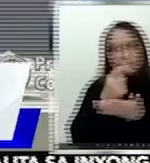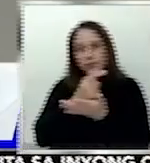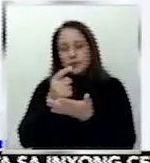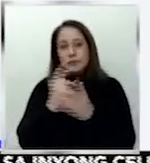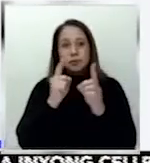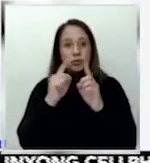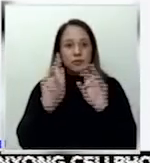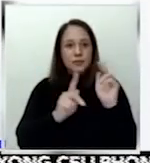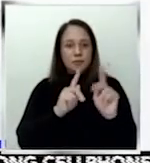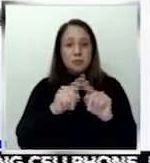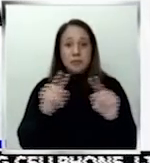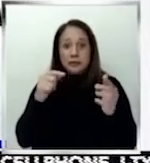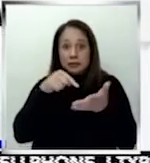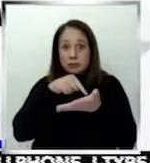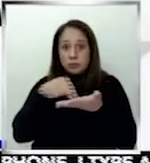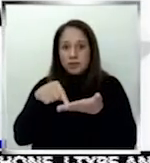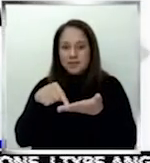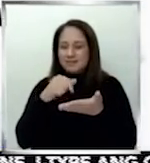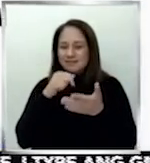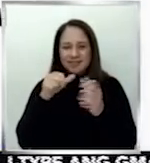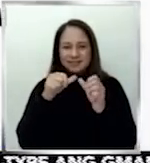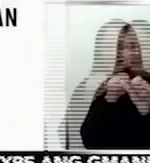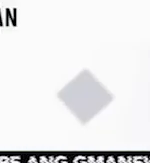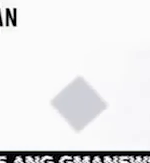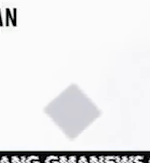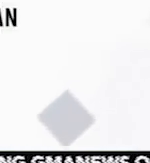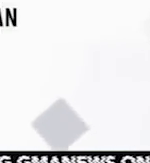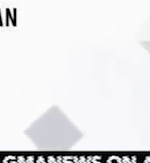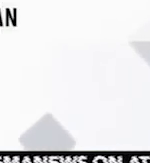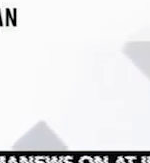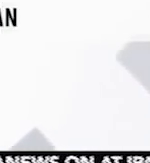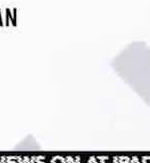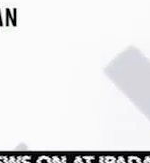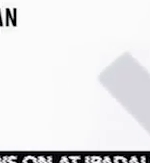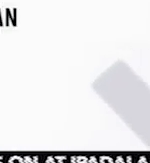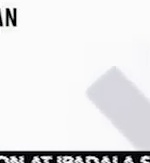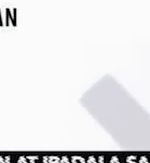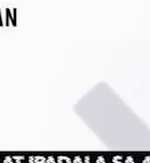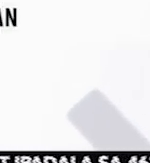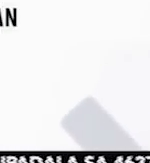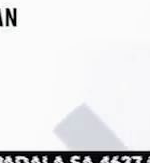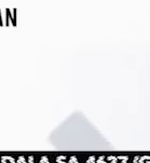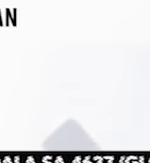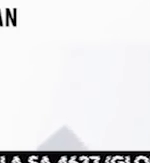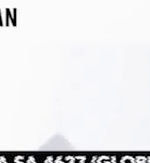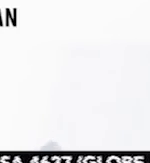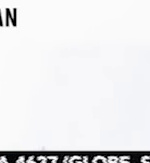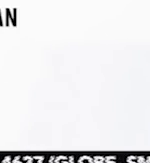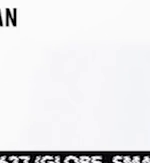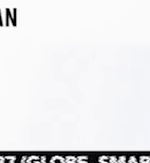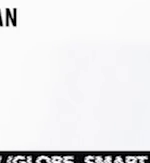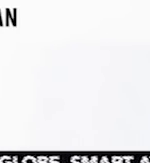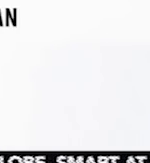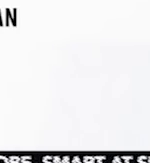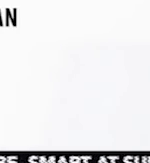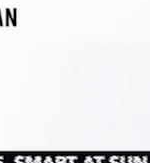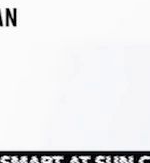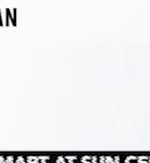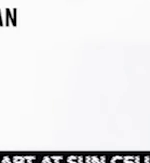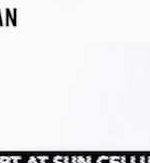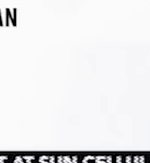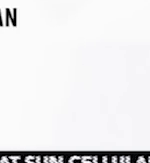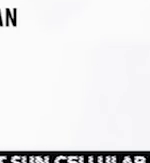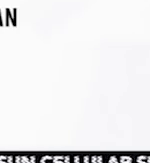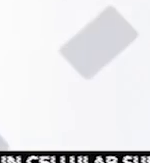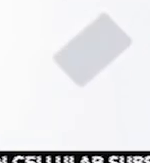natuloy. Sa isang pahayag, sinabi ni Acting Spokesman Cabinet Secretary Carlo Nograles na na-expose ang Pangulo sa isang household staff na nagpositibo